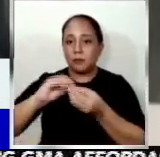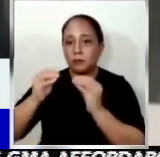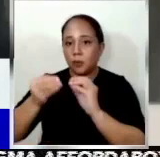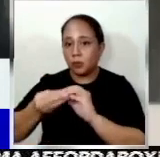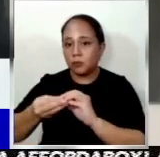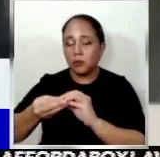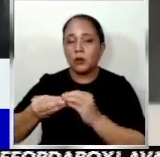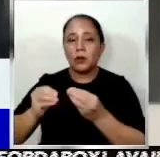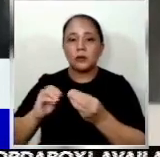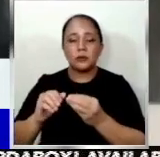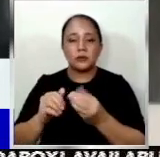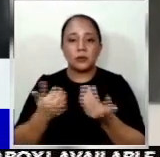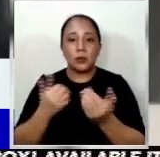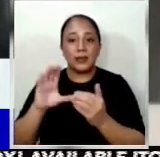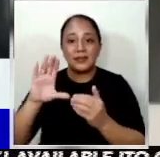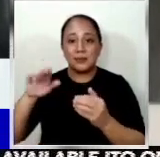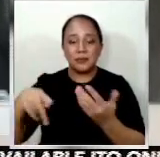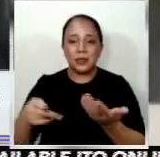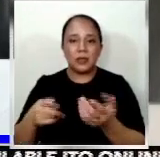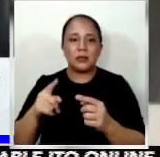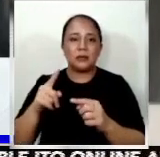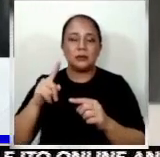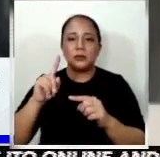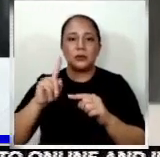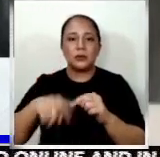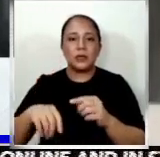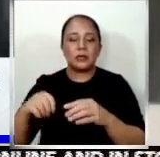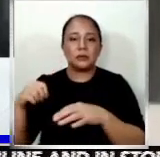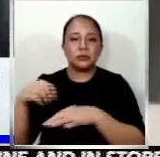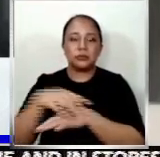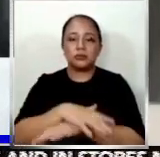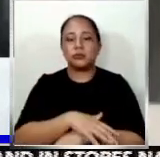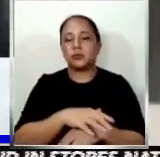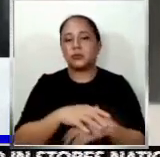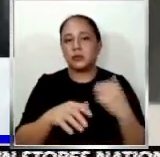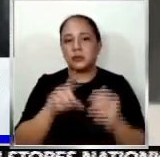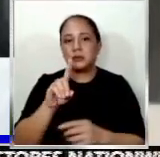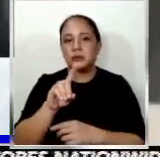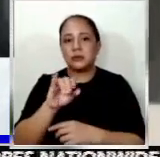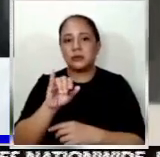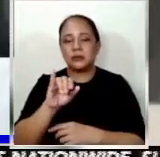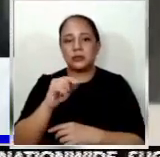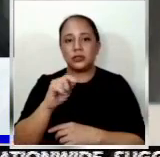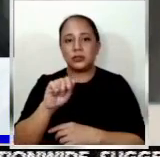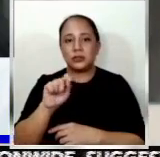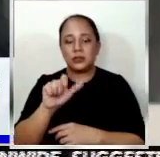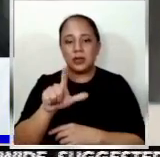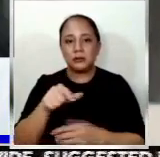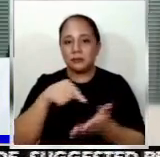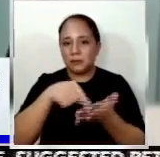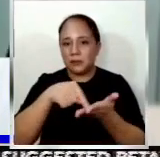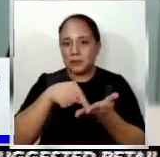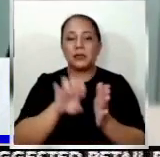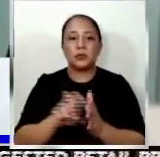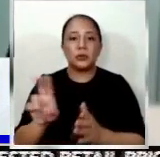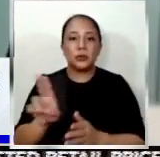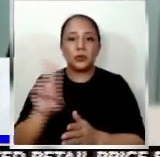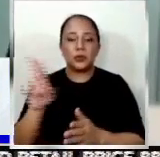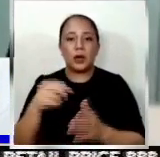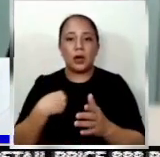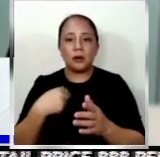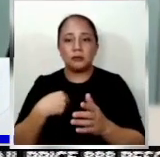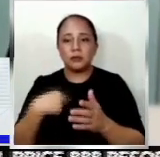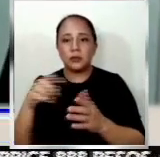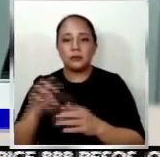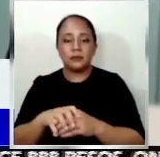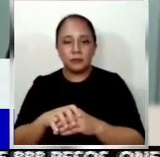without mobile number, hindi po ma-e-effect ang ating digital payment. So kaya po nagkaroon tayo ng manual payout. If you found